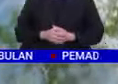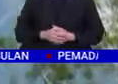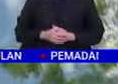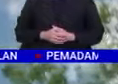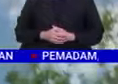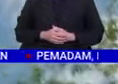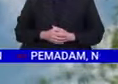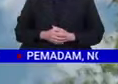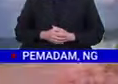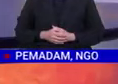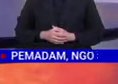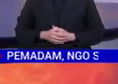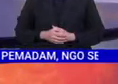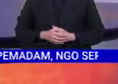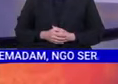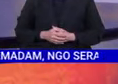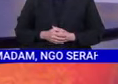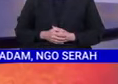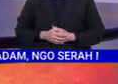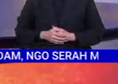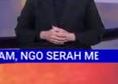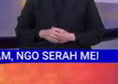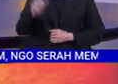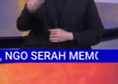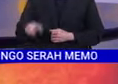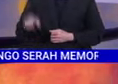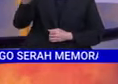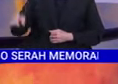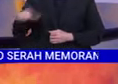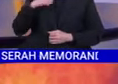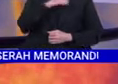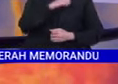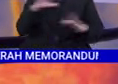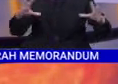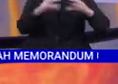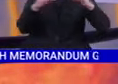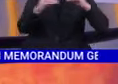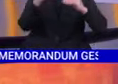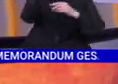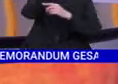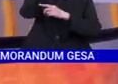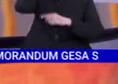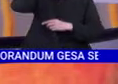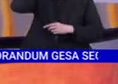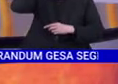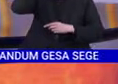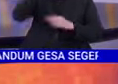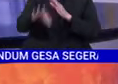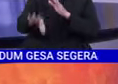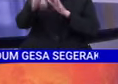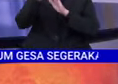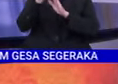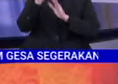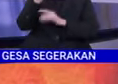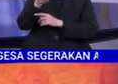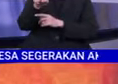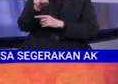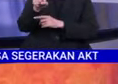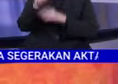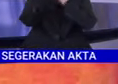hai hai Hai calon-calon ahli Majlis mesyuarat wajahnya video yang bakal dilantik perlu